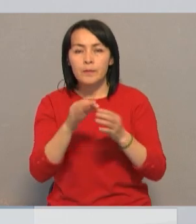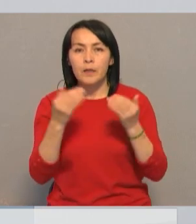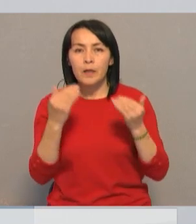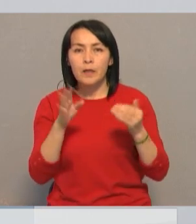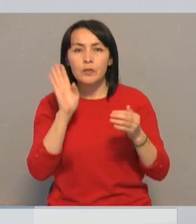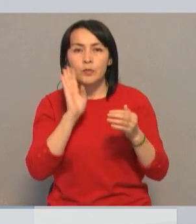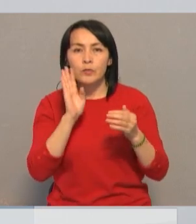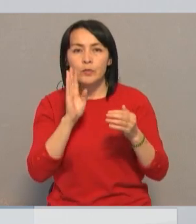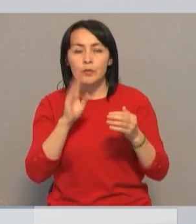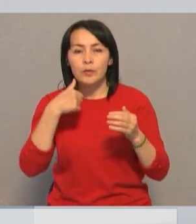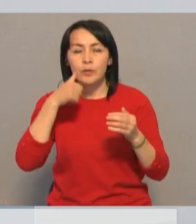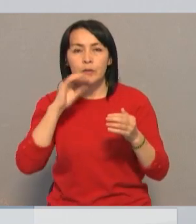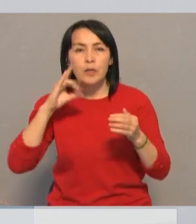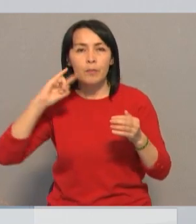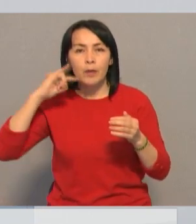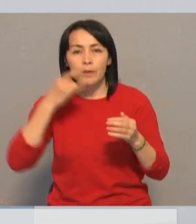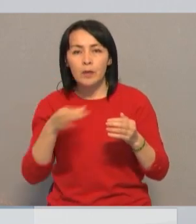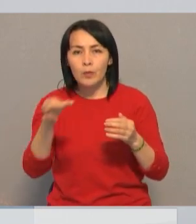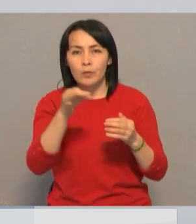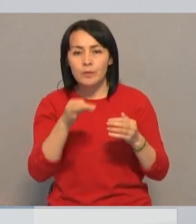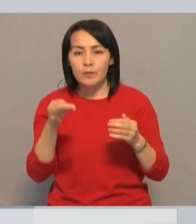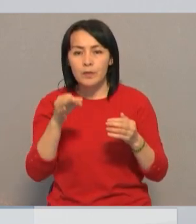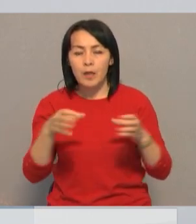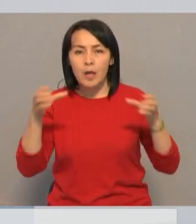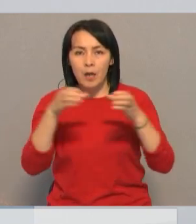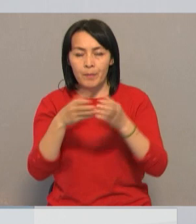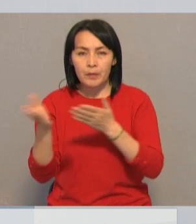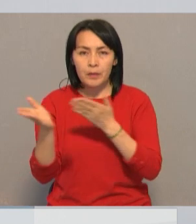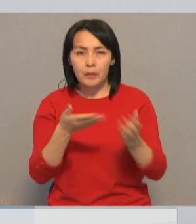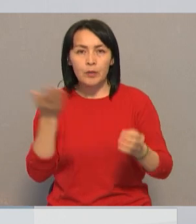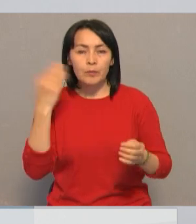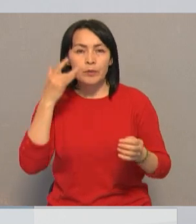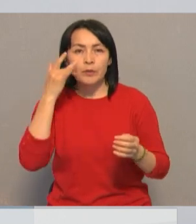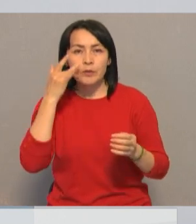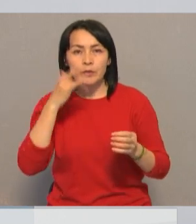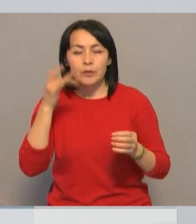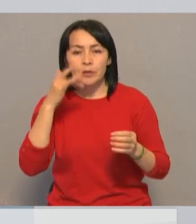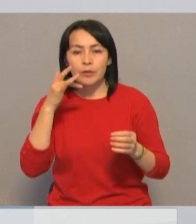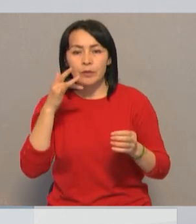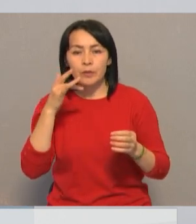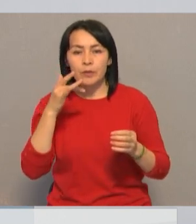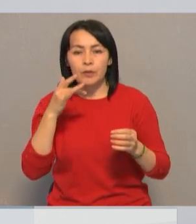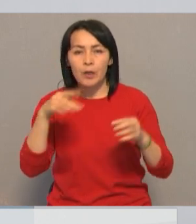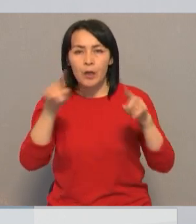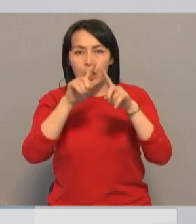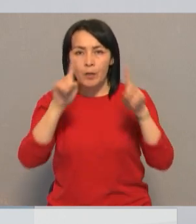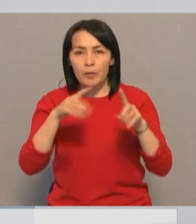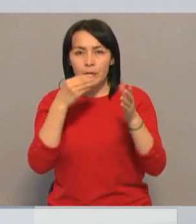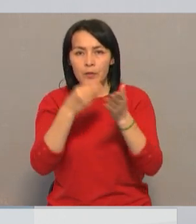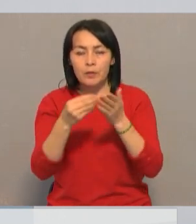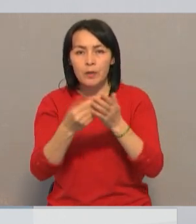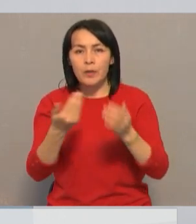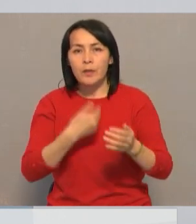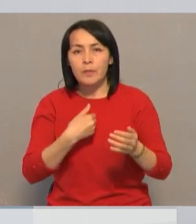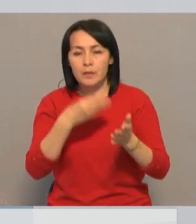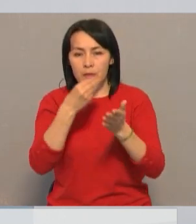atırıq. Keşe Pavlodar oblısından kompaniyalar geldi. Burun şeteldiñ оборудование сатып жүрген. Енді